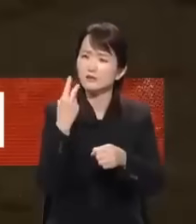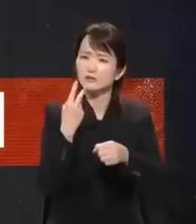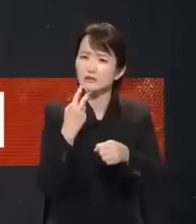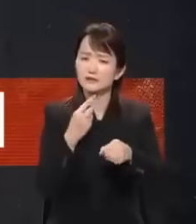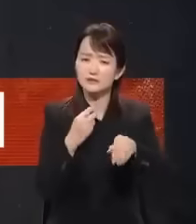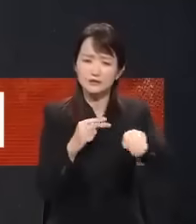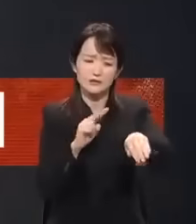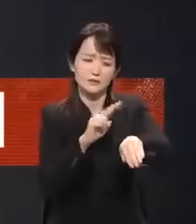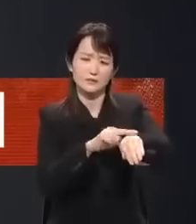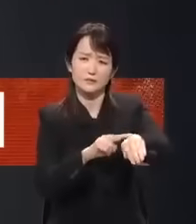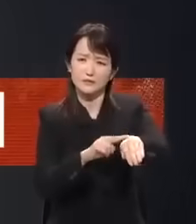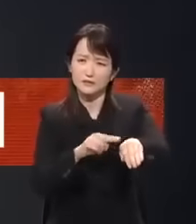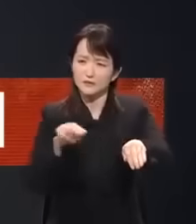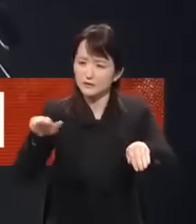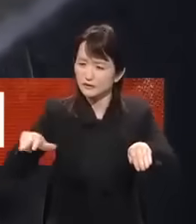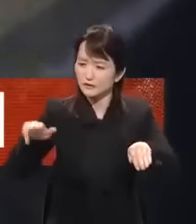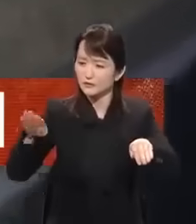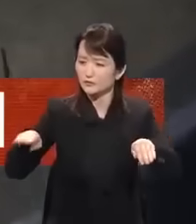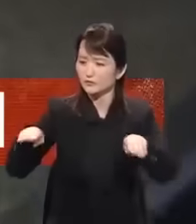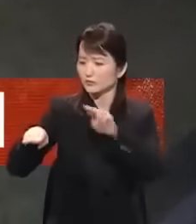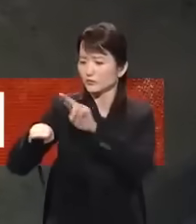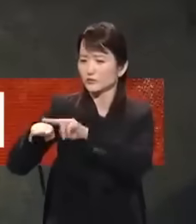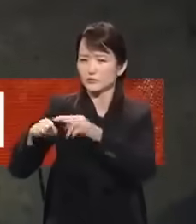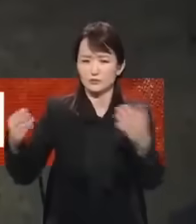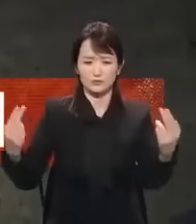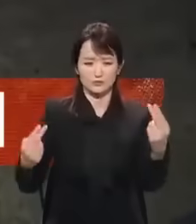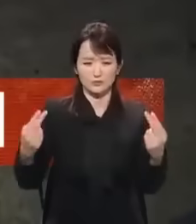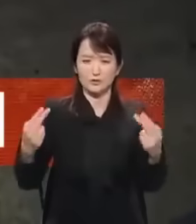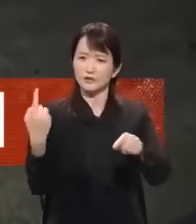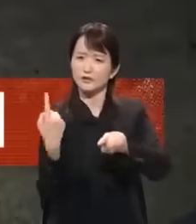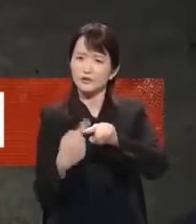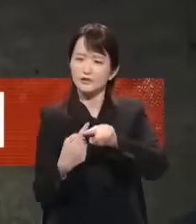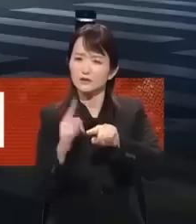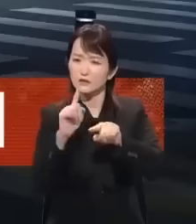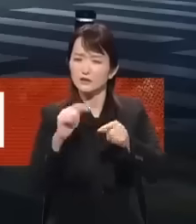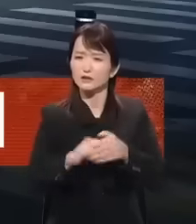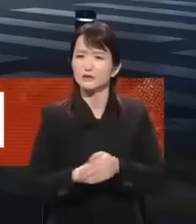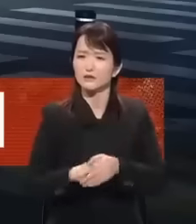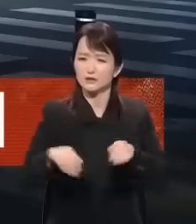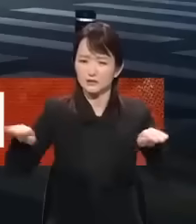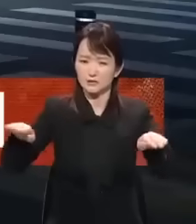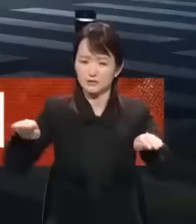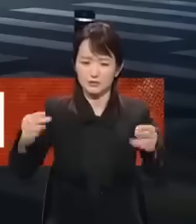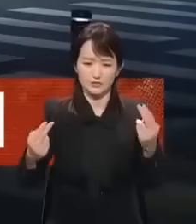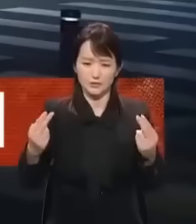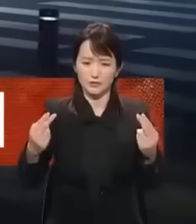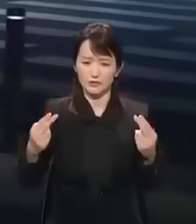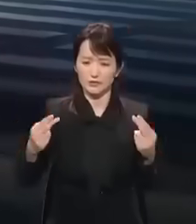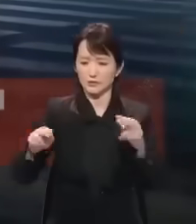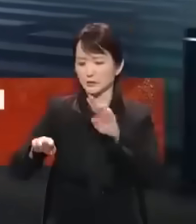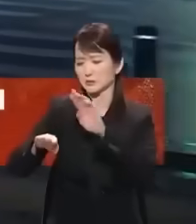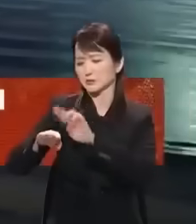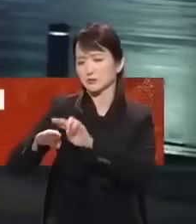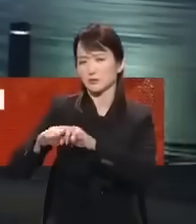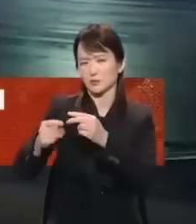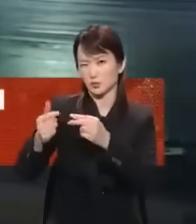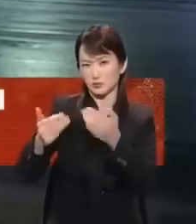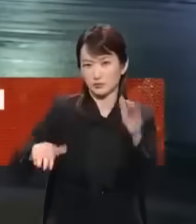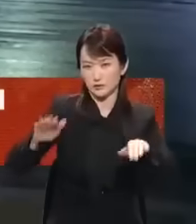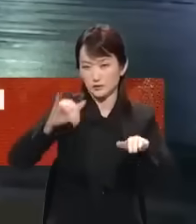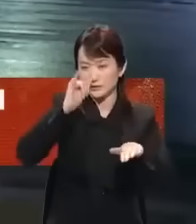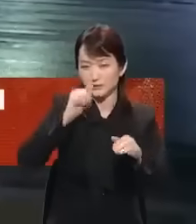스티카 붙인 차량하고 같은 차량인가이 부분 경찰 입장에서는 스티커가 약간 차이가 있다고 합니다 그리고이